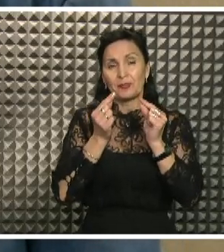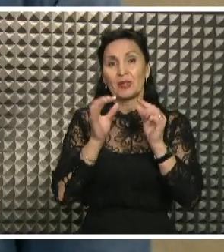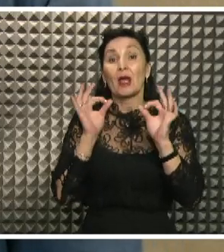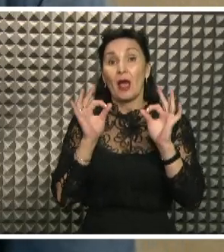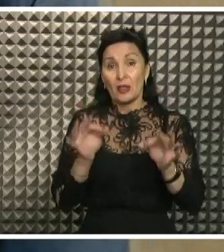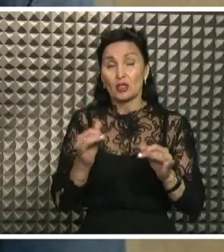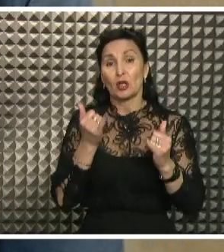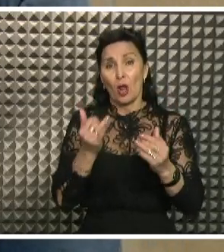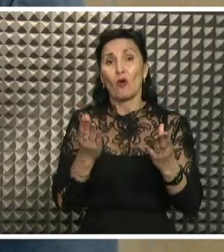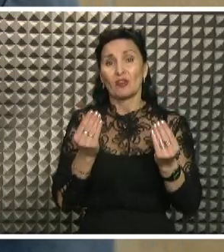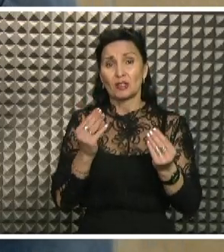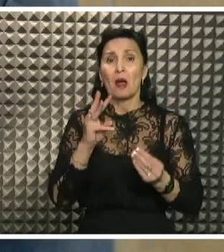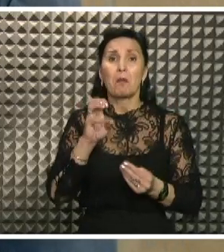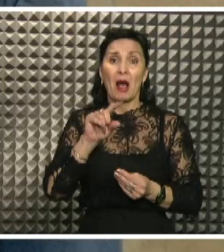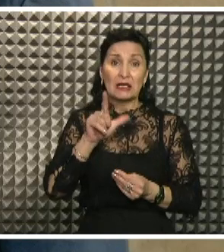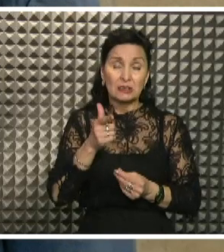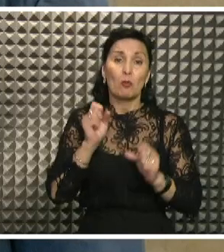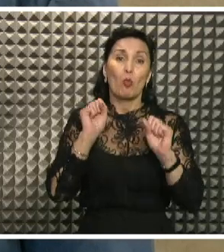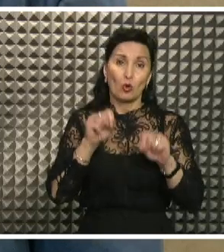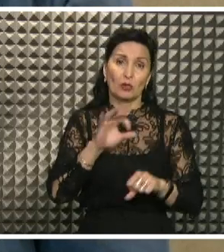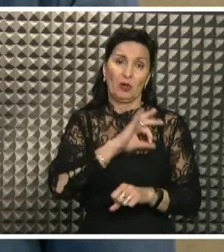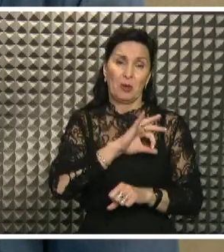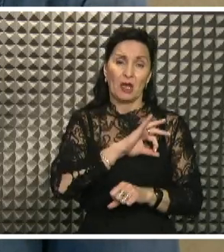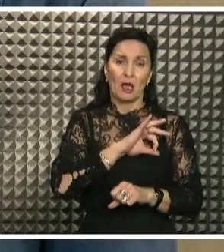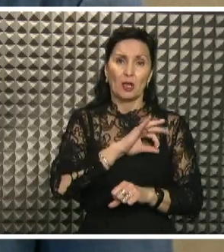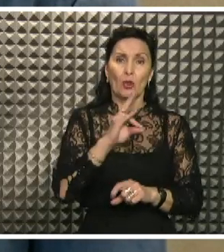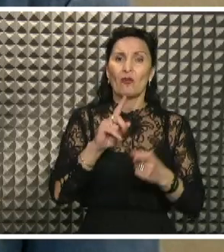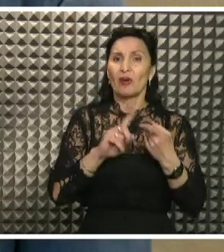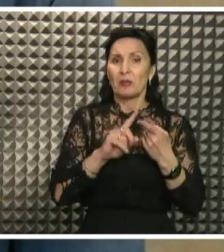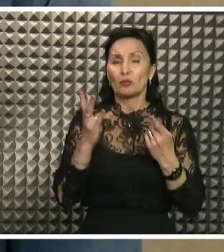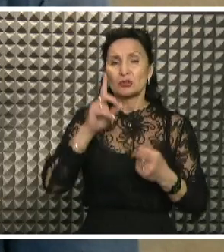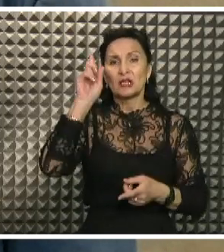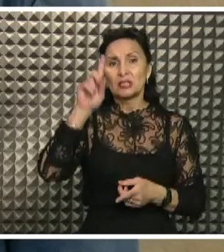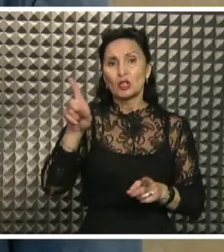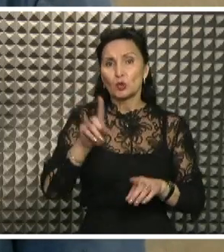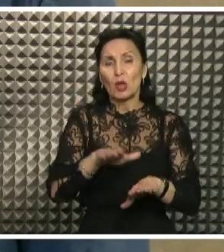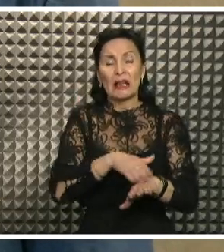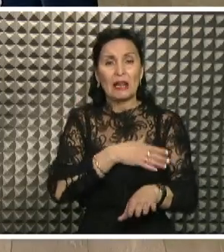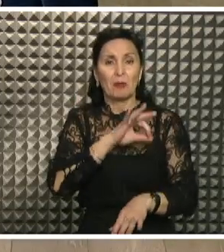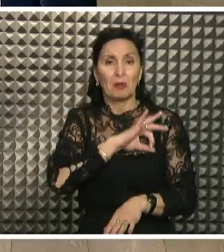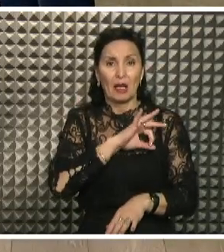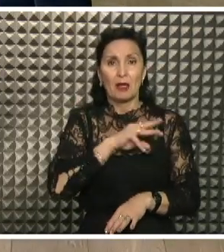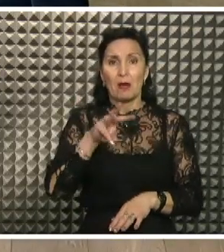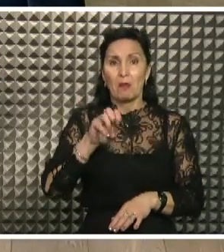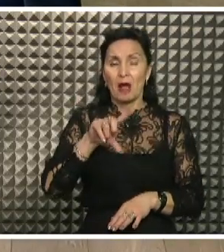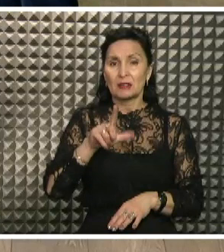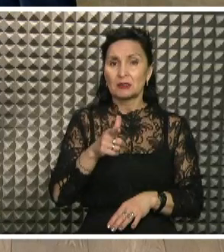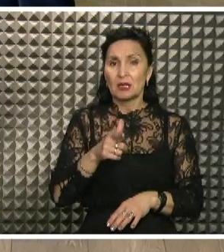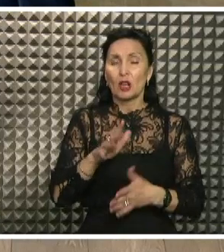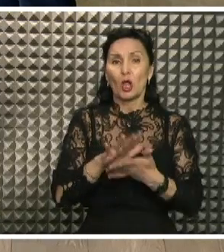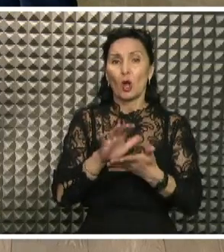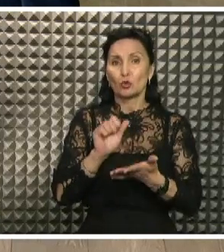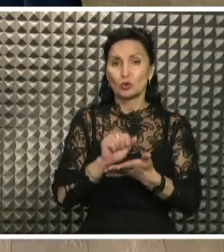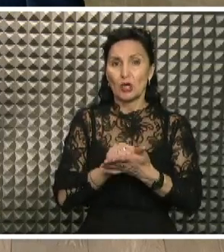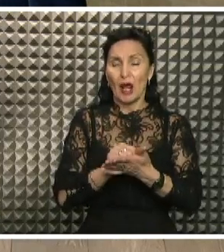конечно же, для увлажнения мазь можно применять. Но, во-первых, нужно знать, что длительное применение мази